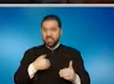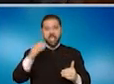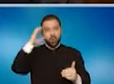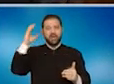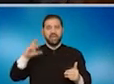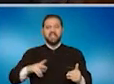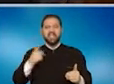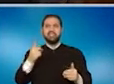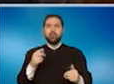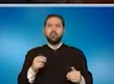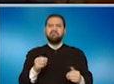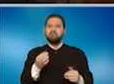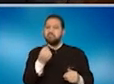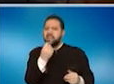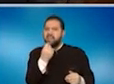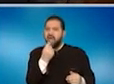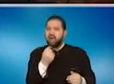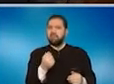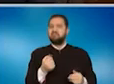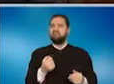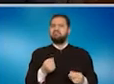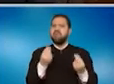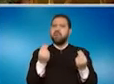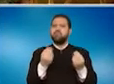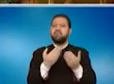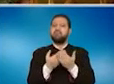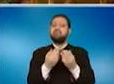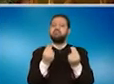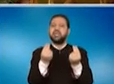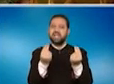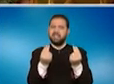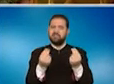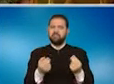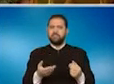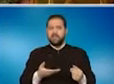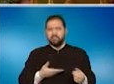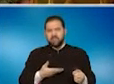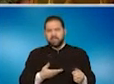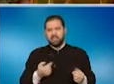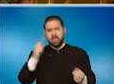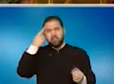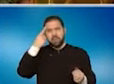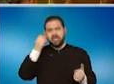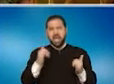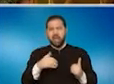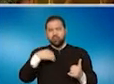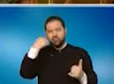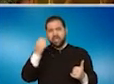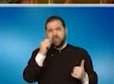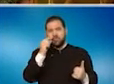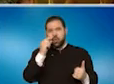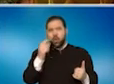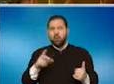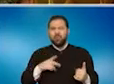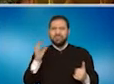un remediu universal bunătatea pentru cine vrea să-l priceapă. Deși la început mă gândeam că atunci când omul este nu neapărat rușinat, dar se face